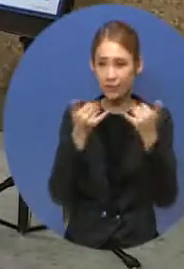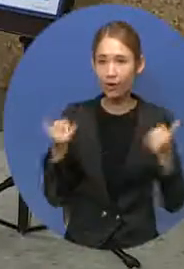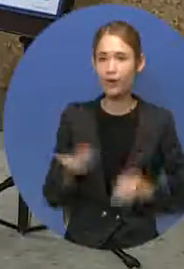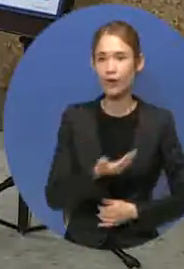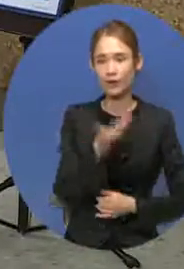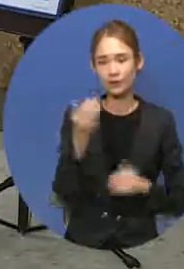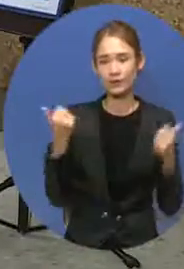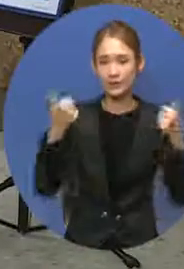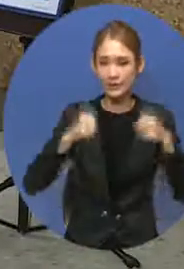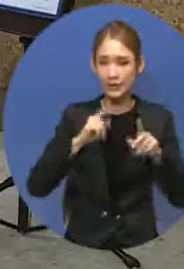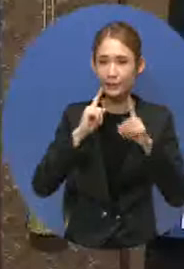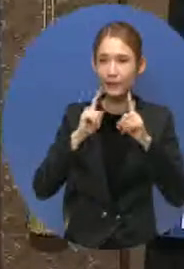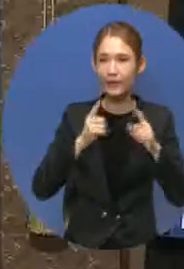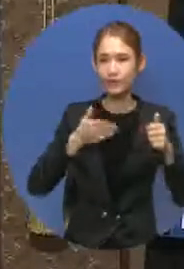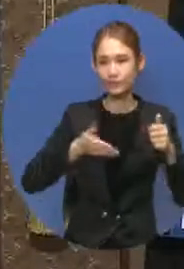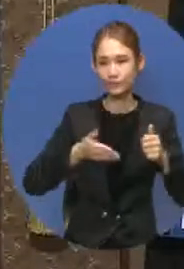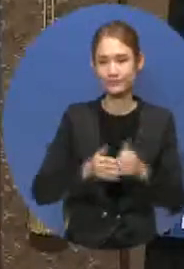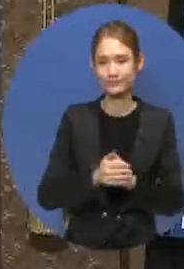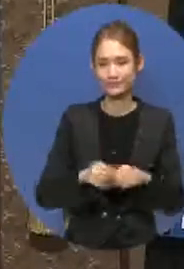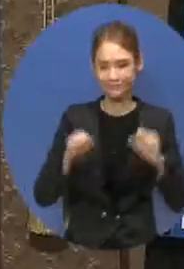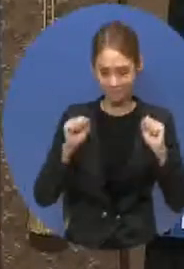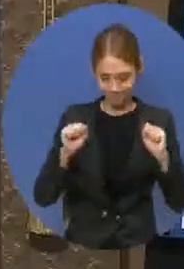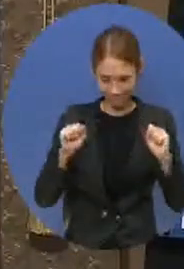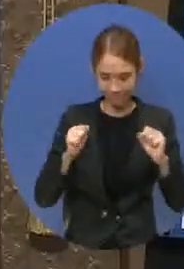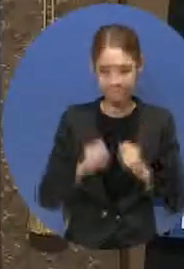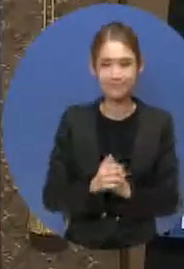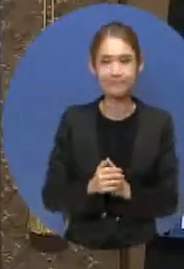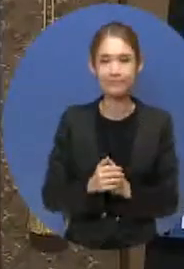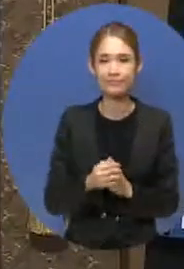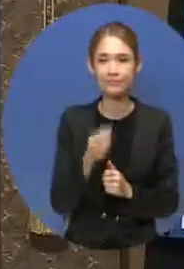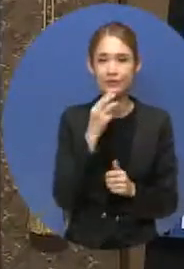시청자분들께 인사 한 말씀 해주시죠. 안녕하세요.